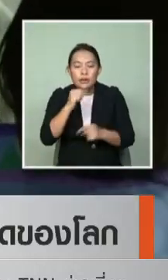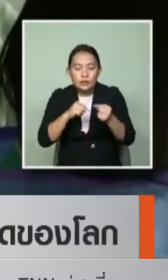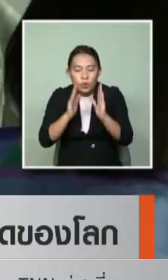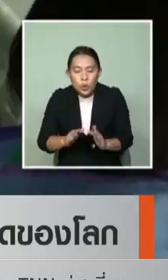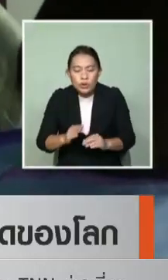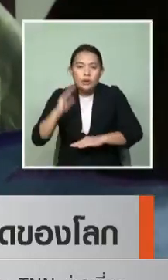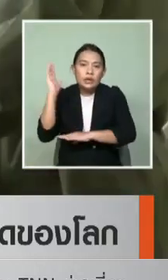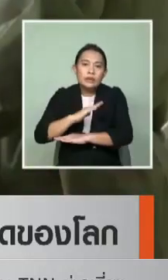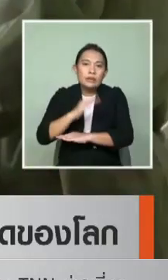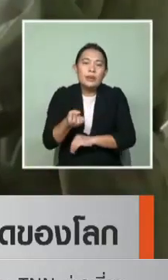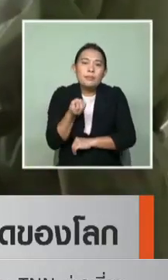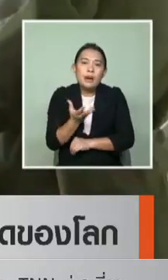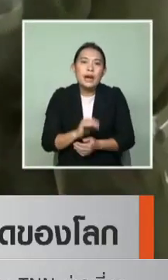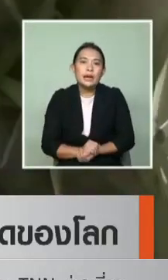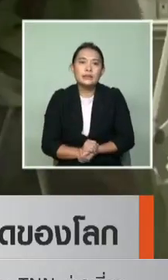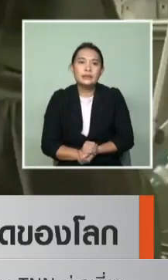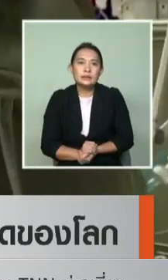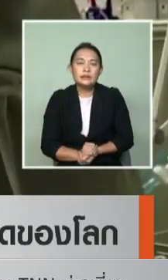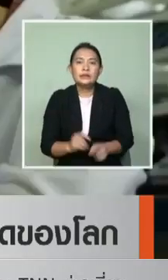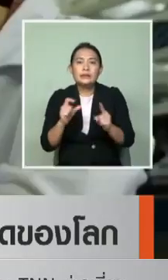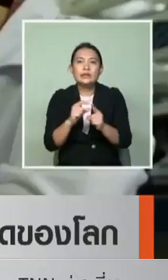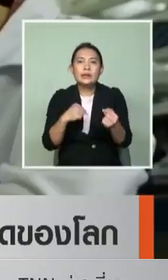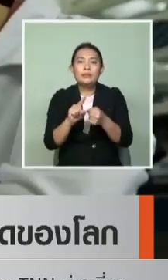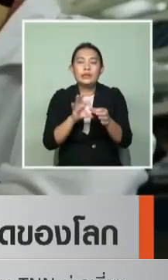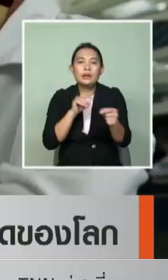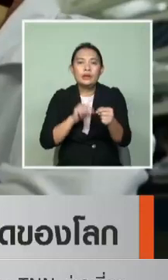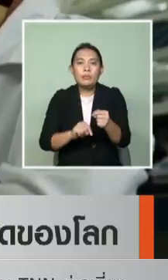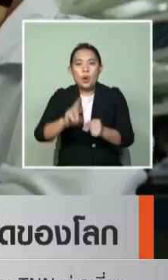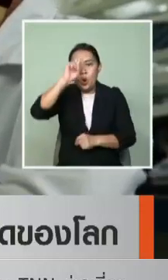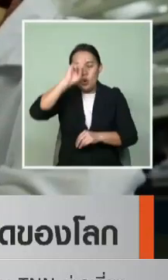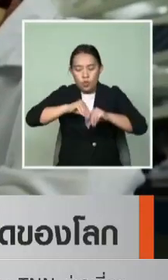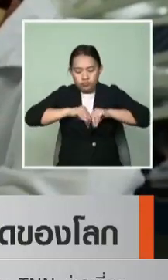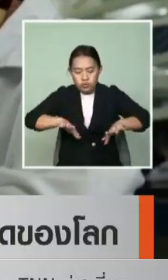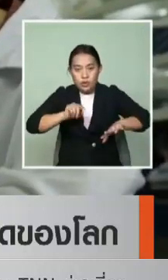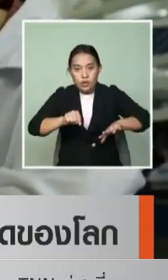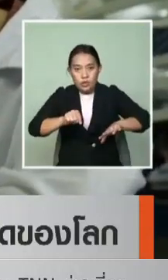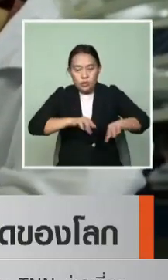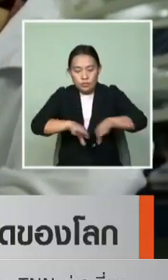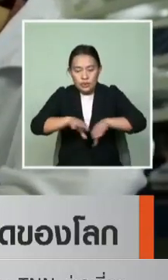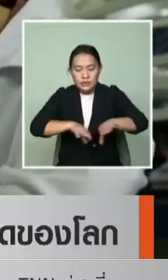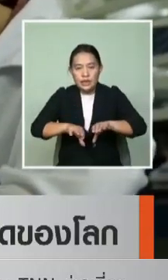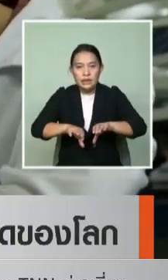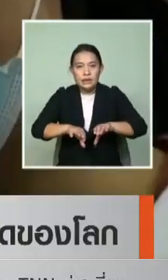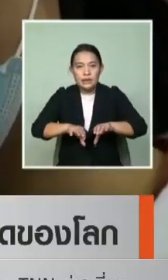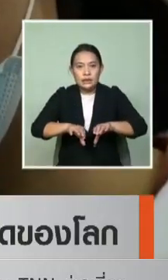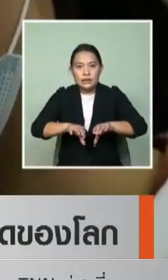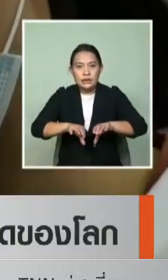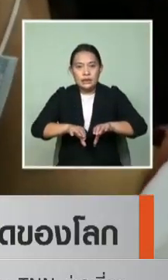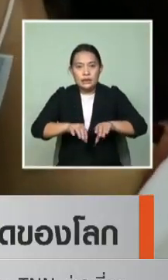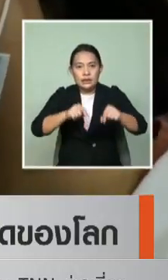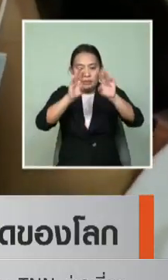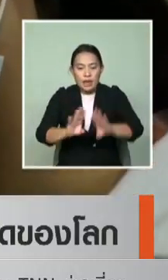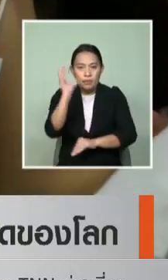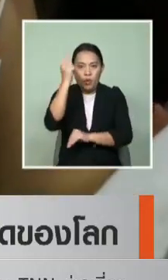ตีพิมพ์เยอะนะคะอย่างเช่นคำว่าโรคระบาดครั้งนี้เกิดขึ้นเพื่อสร้างระเบียบโลกใหม่นะคะหรือว่าโรคระบาดครั้